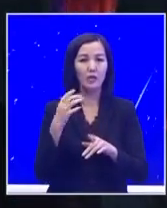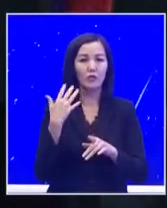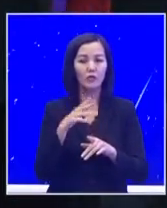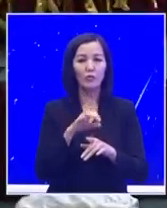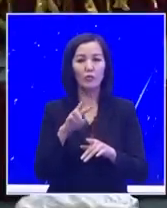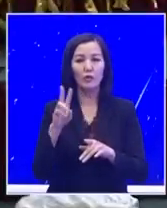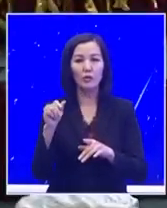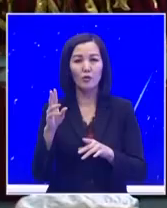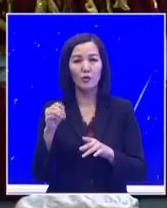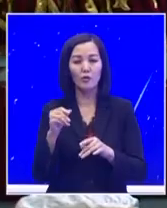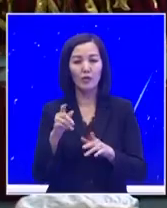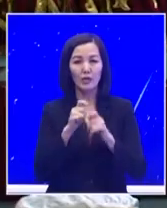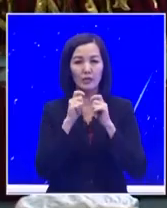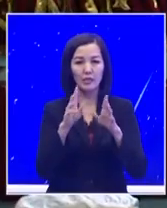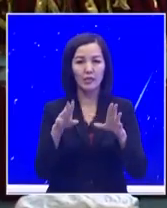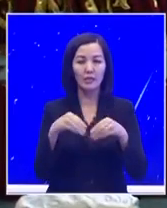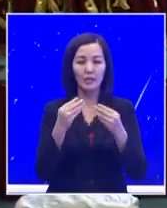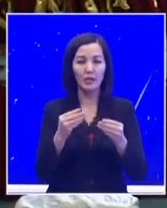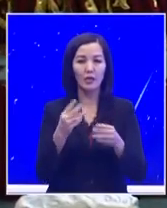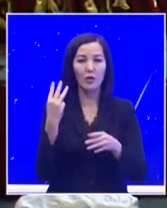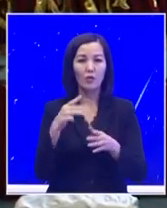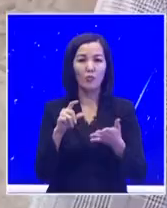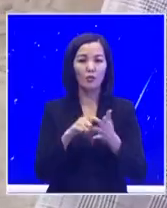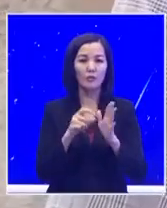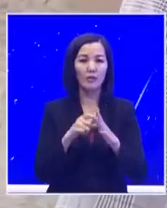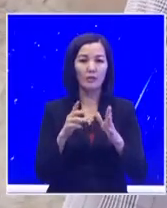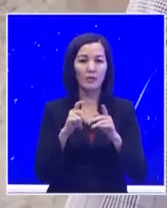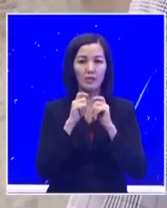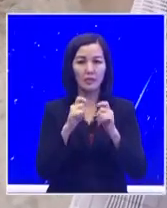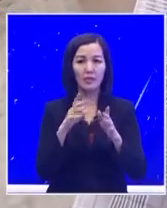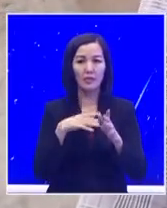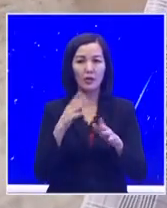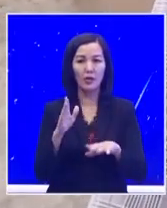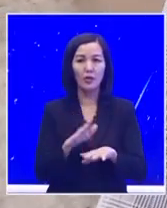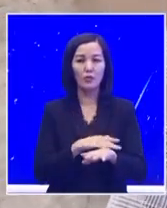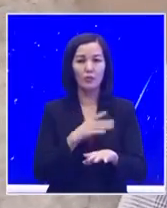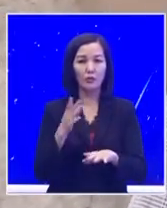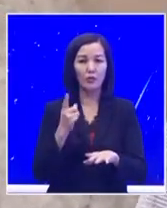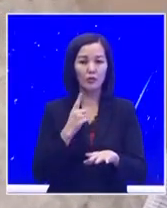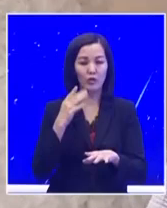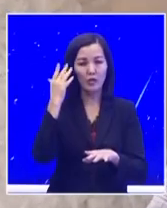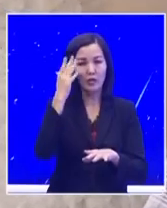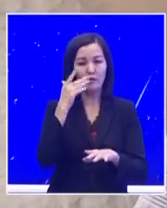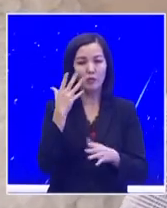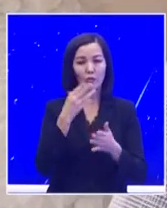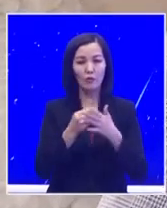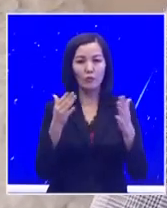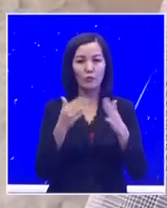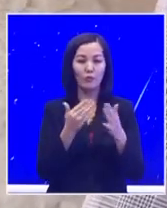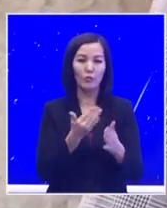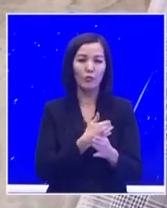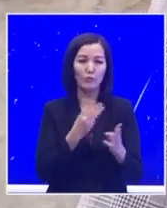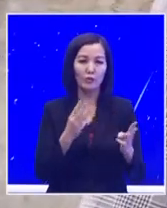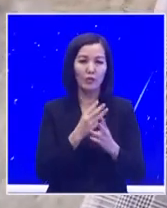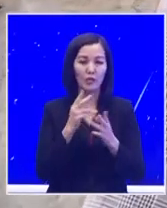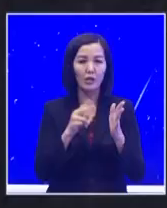теңге атаған ет сөздерінде тұрды. 30 пәтер сыйлады. Көптен күткен арманым осы өзімнің жеке шаңырағым. Болған. Аллаға тәуба,